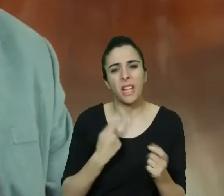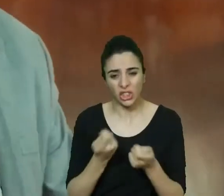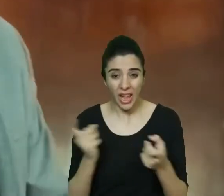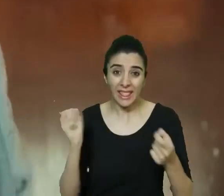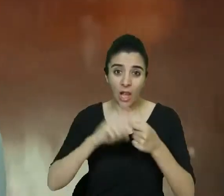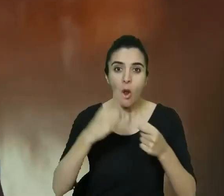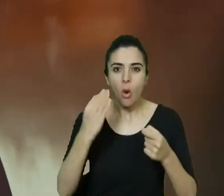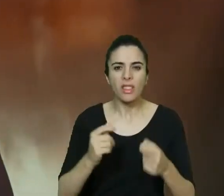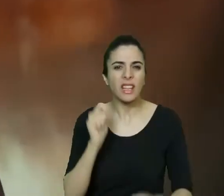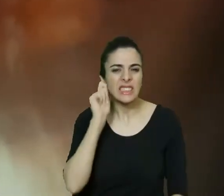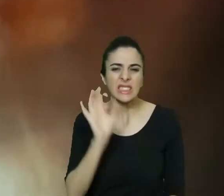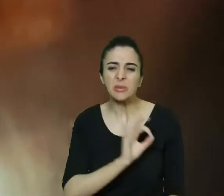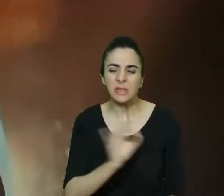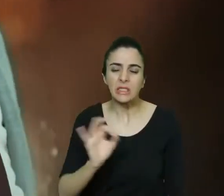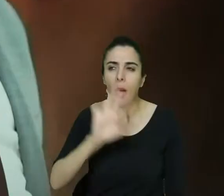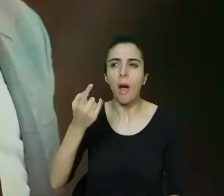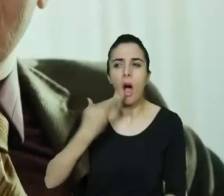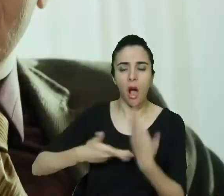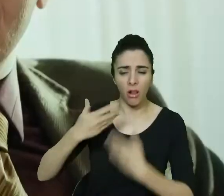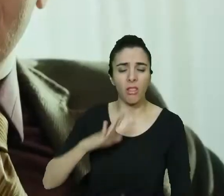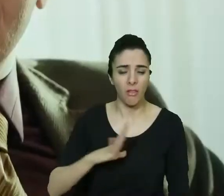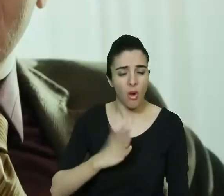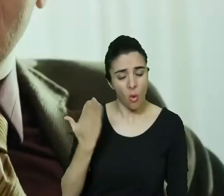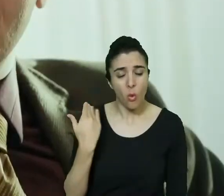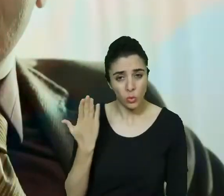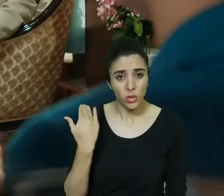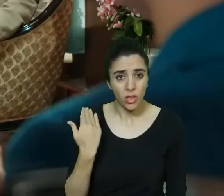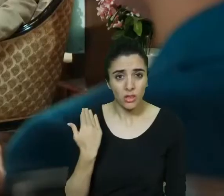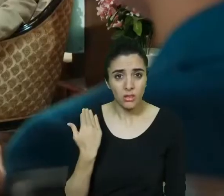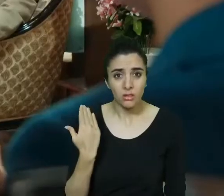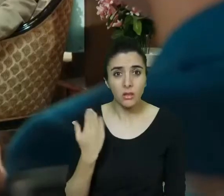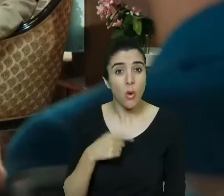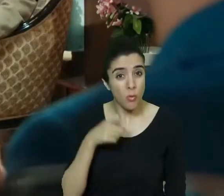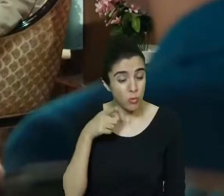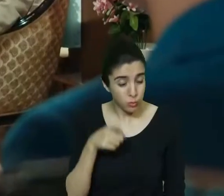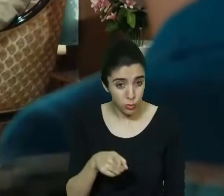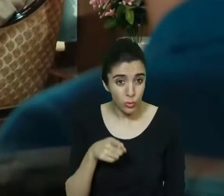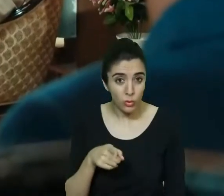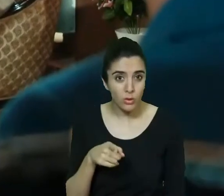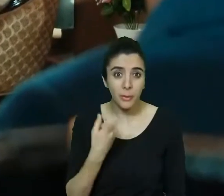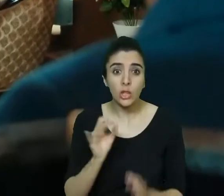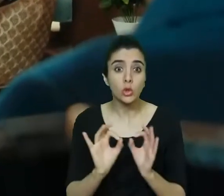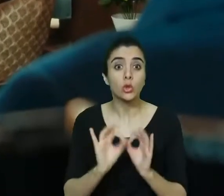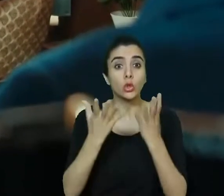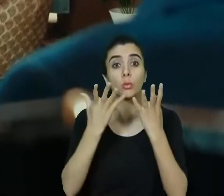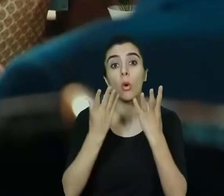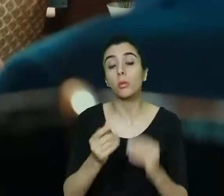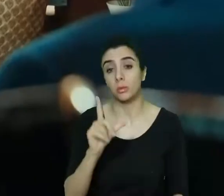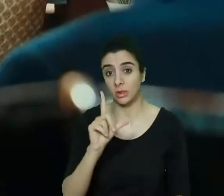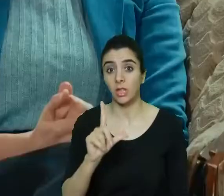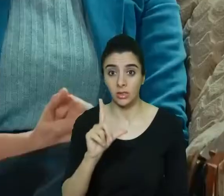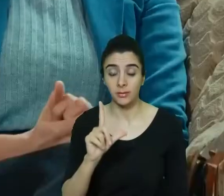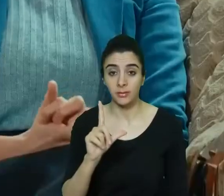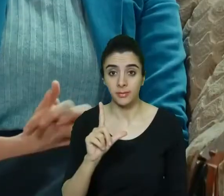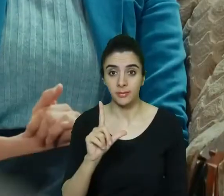zaten disiplinsiz bir yer olduğunu söylemişlerdi bana. Buna bir çözüm getirmemiz gerek.